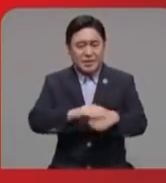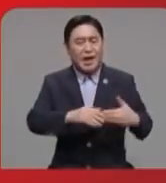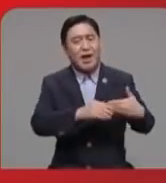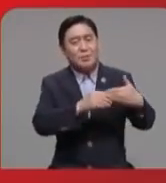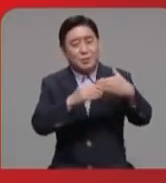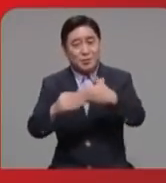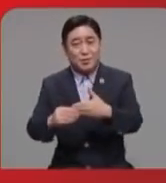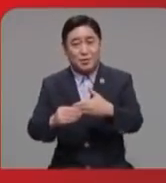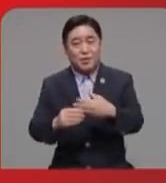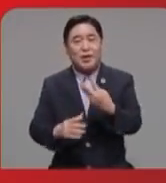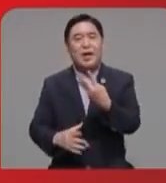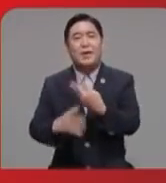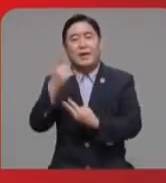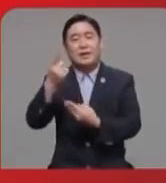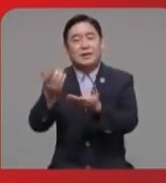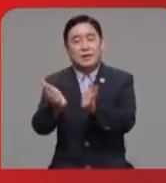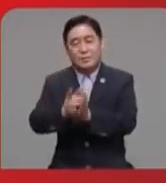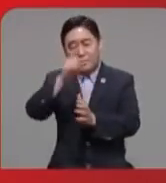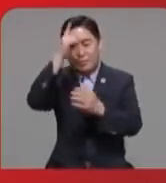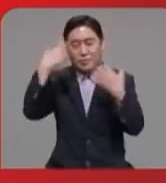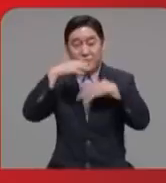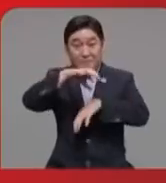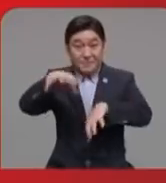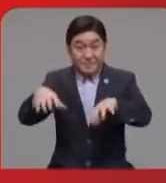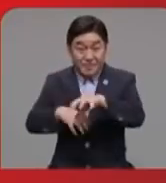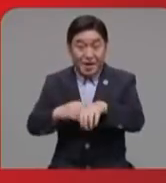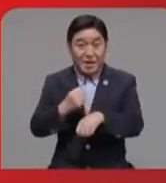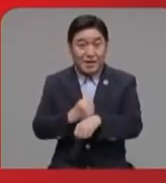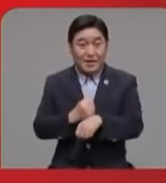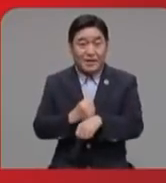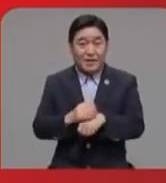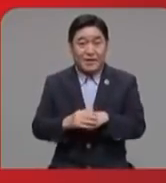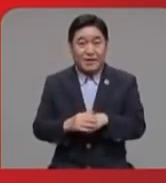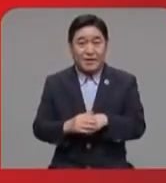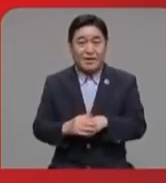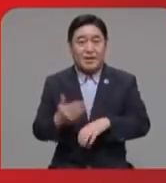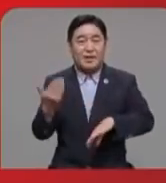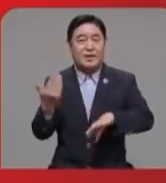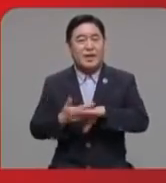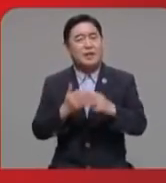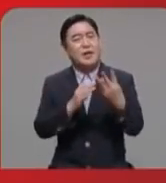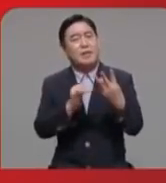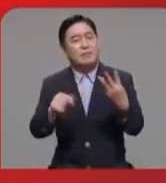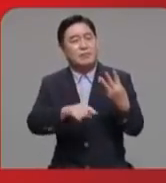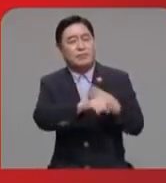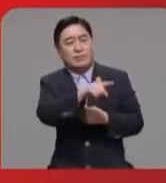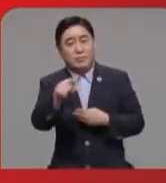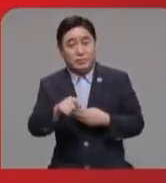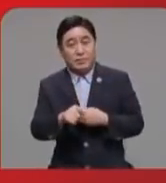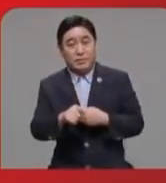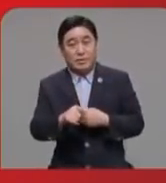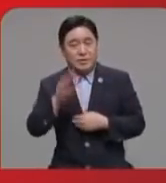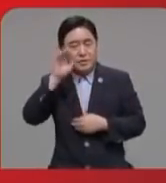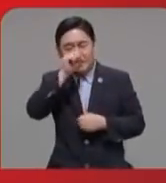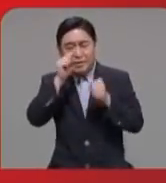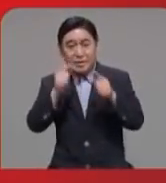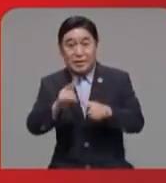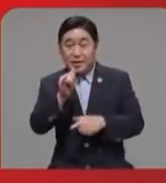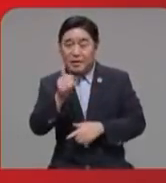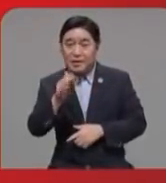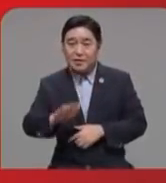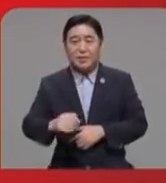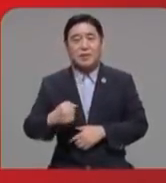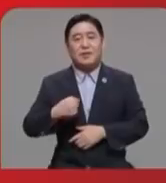모시고 원팀으로 정권교체를 꼭 하겠습니다. 다른 세 분 후보님들은 앞으로 기회가 또